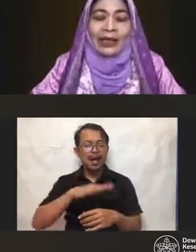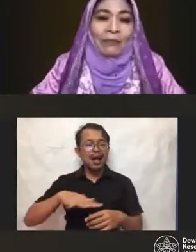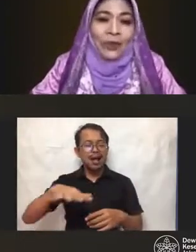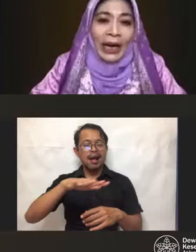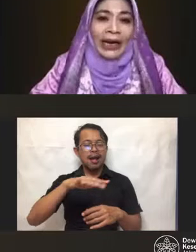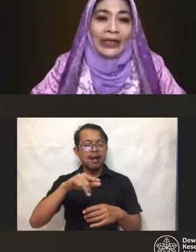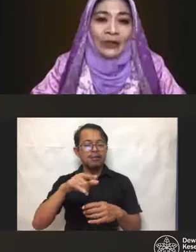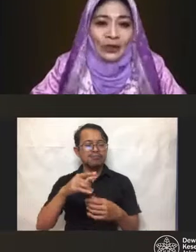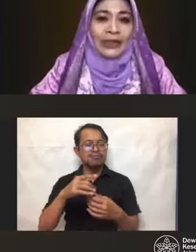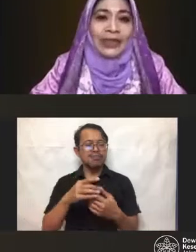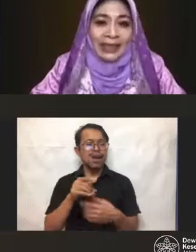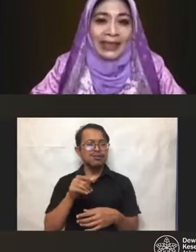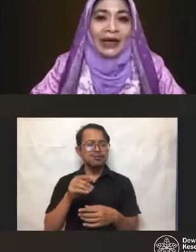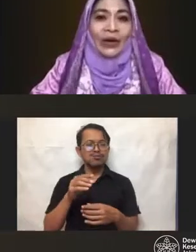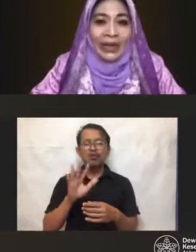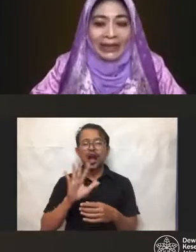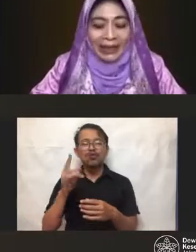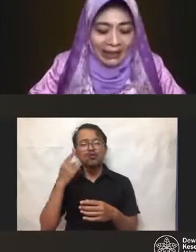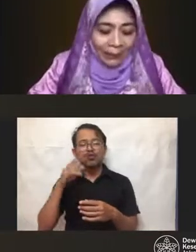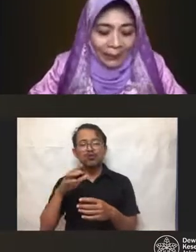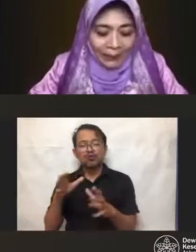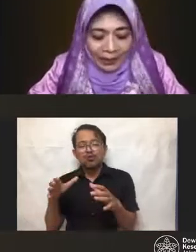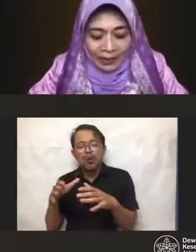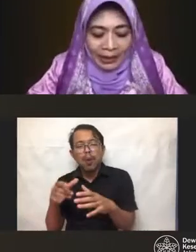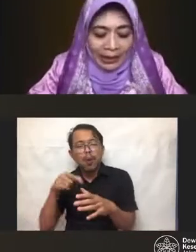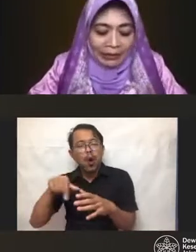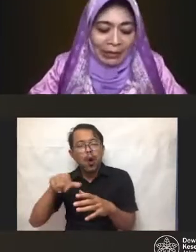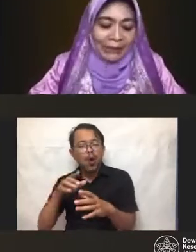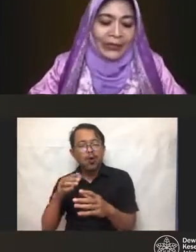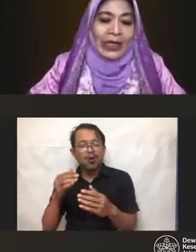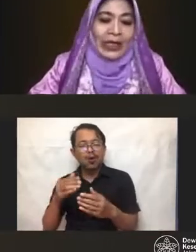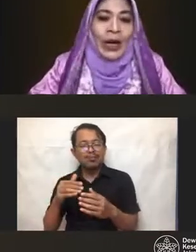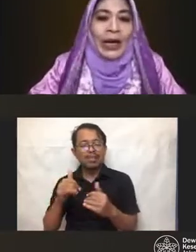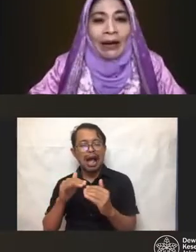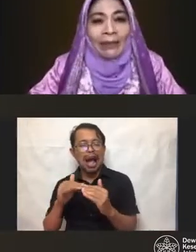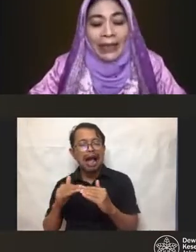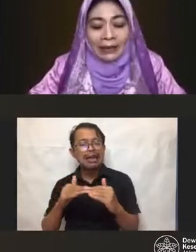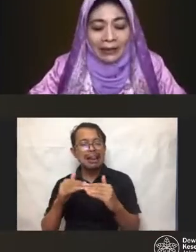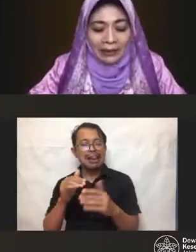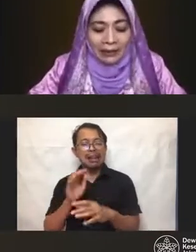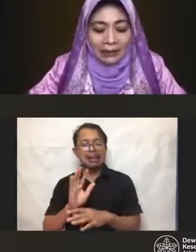Indonesia, bukan hanya untuk segelintir orang saja. Kelima, isu